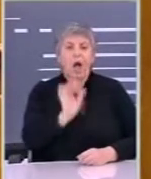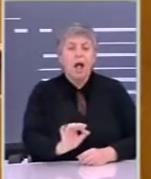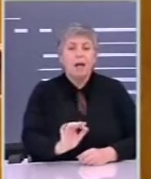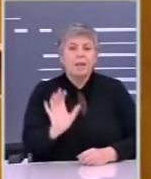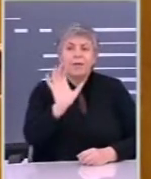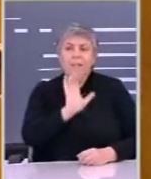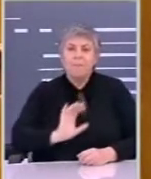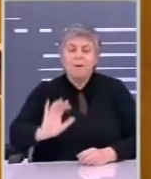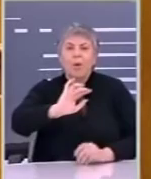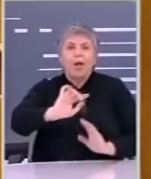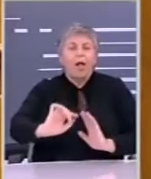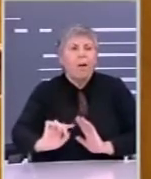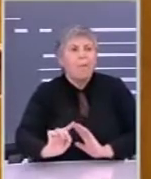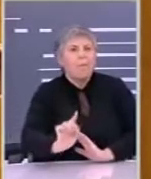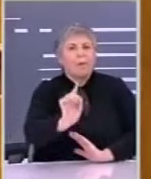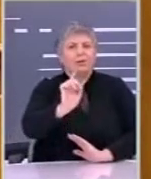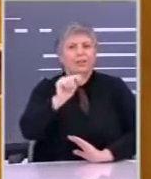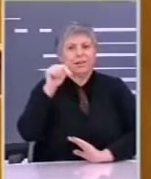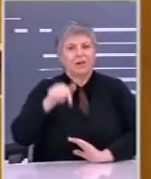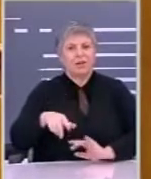δεδομένα δικοματικό πολιτικό σύστημα που σας χάριζε